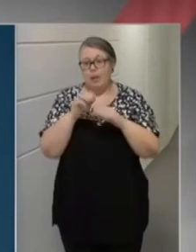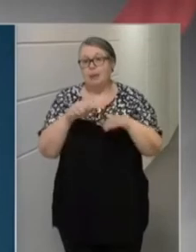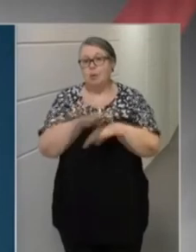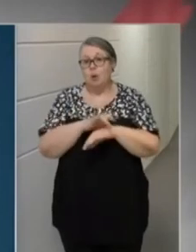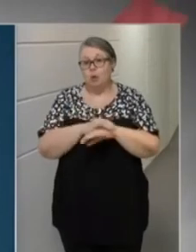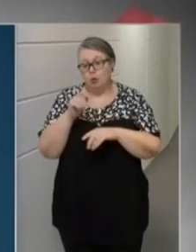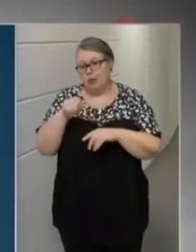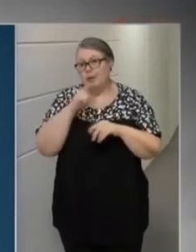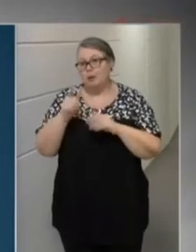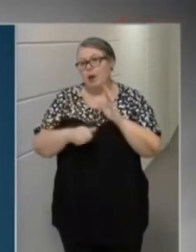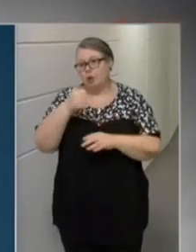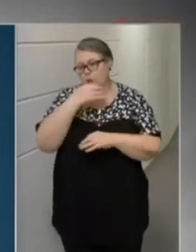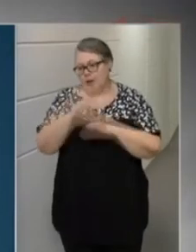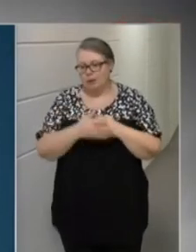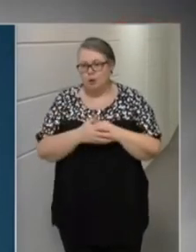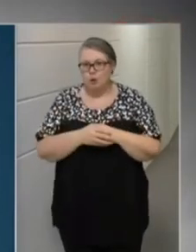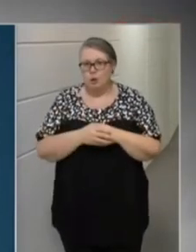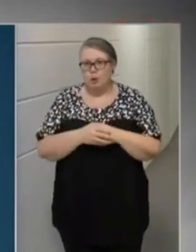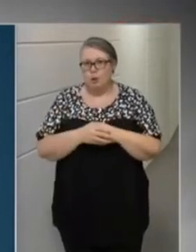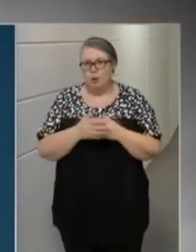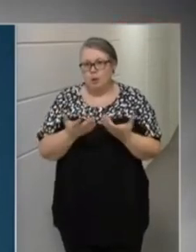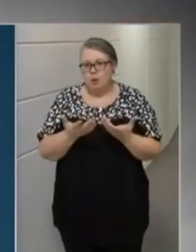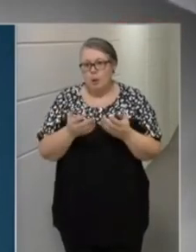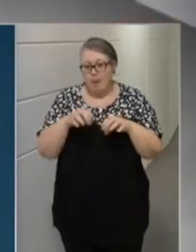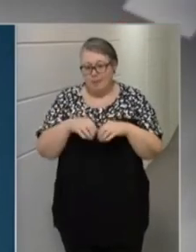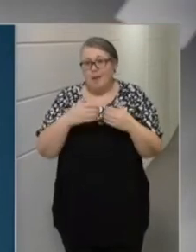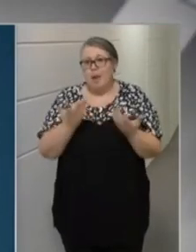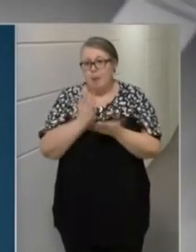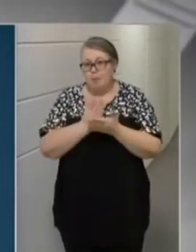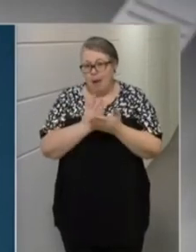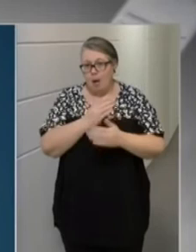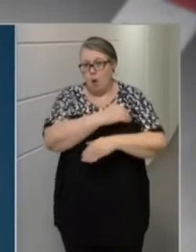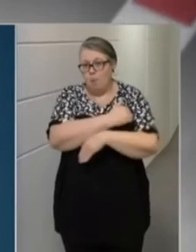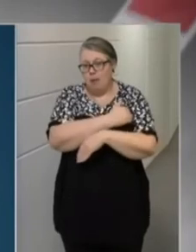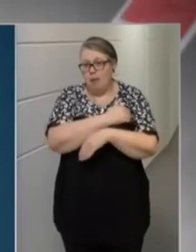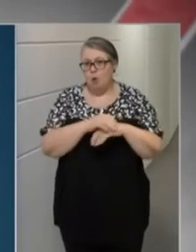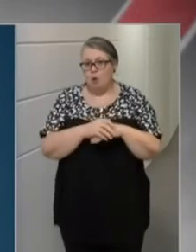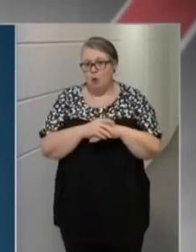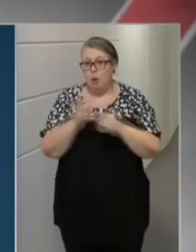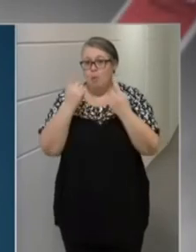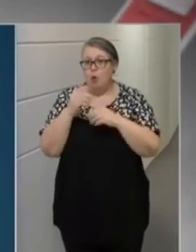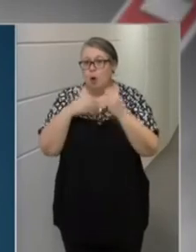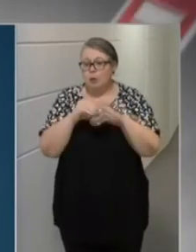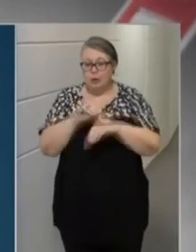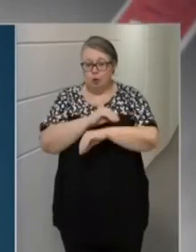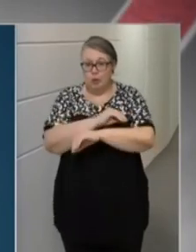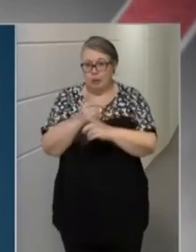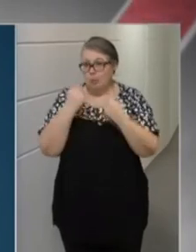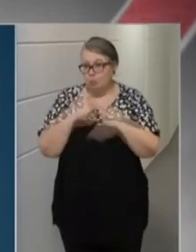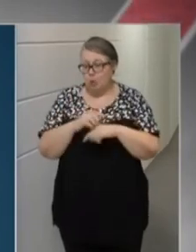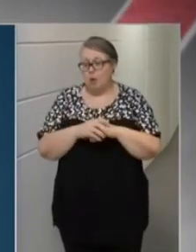orvosnak ez lesz az első kérdése, hogy ezt megtette-e, és mondja el az összes tüneteit.